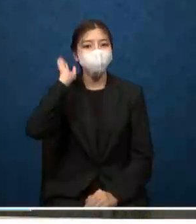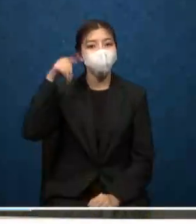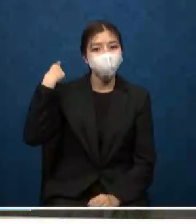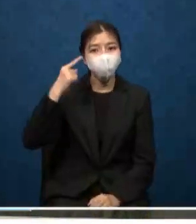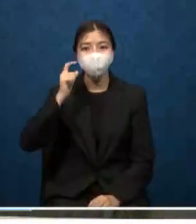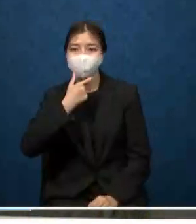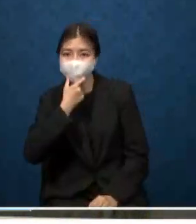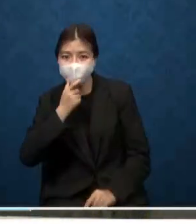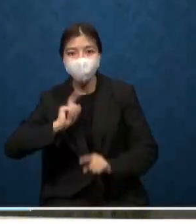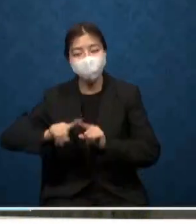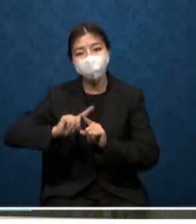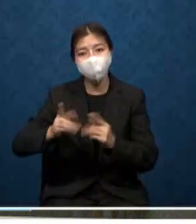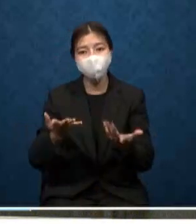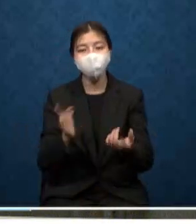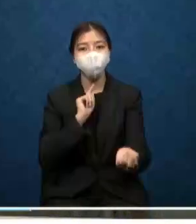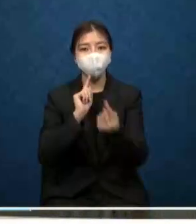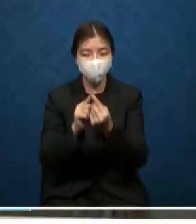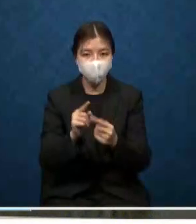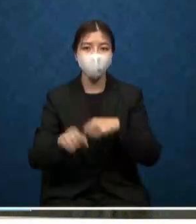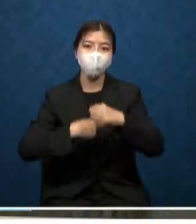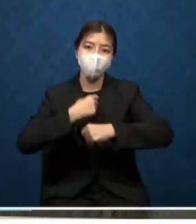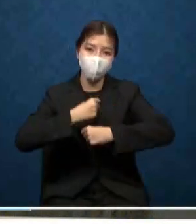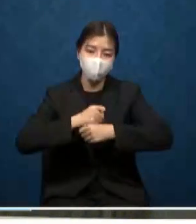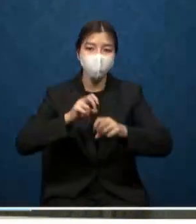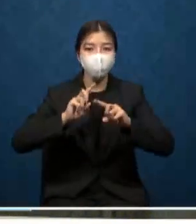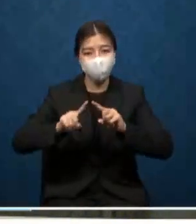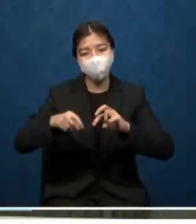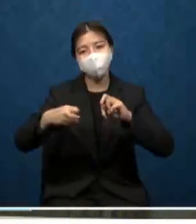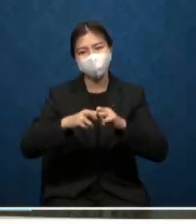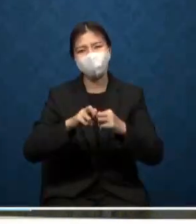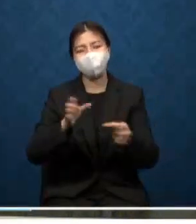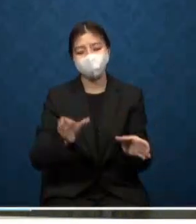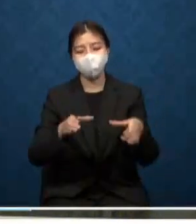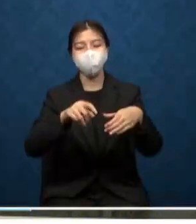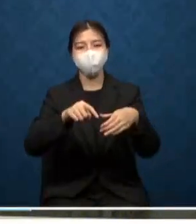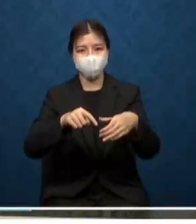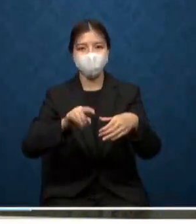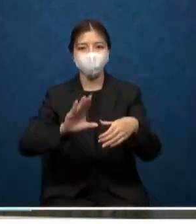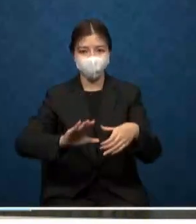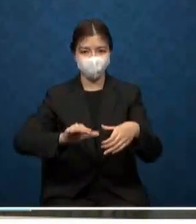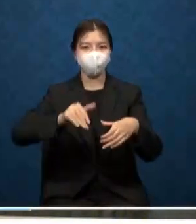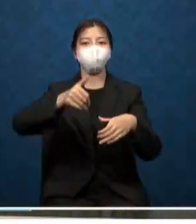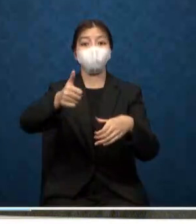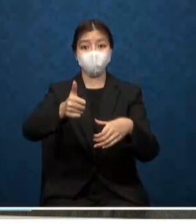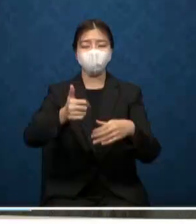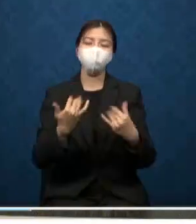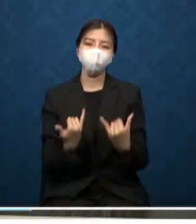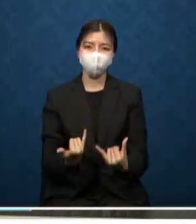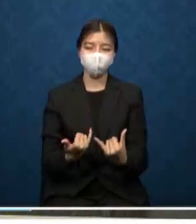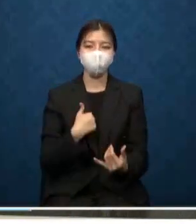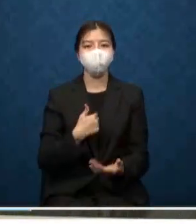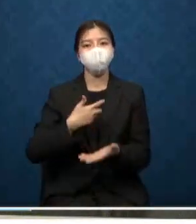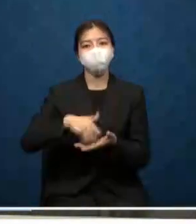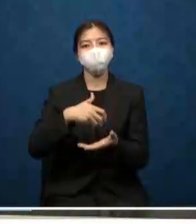นั้นได้รับการแก้ให้ปัญหานั้นคลี่คลายผมขอเรียนว่าประเด็นที่